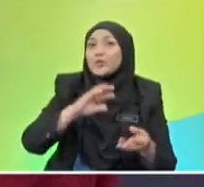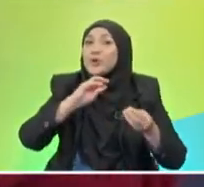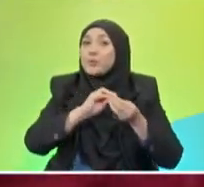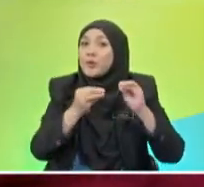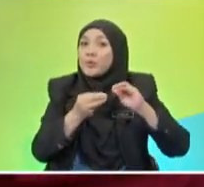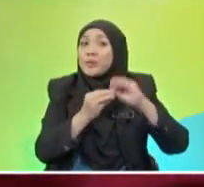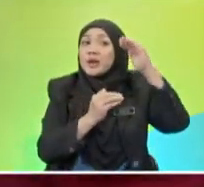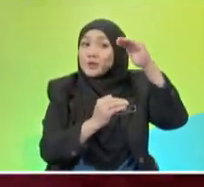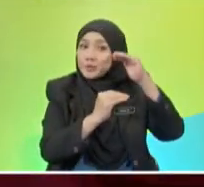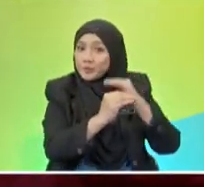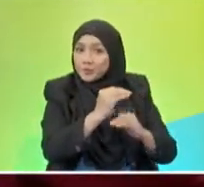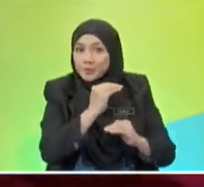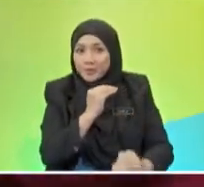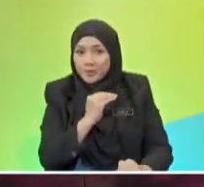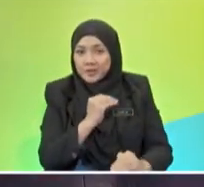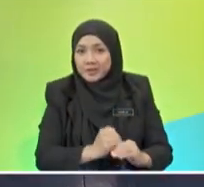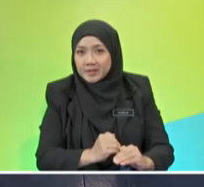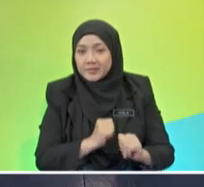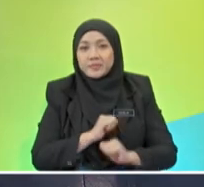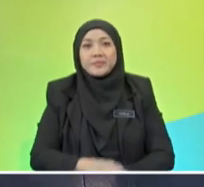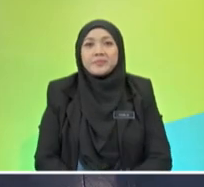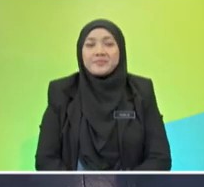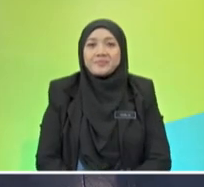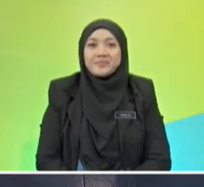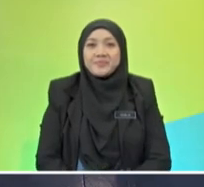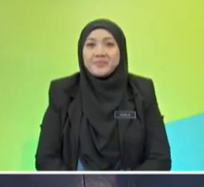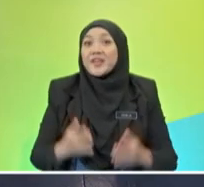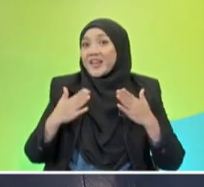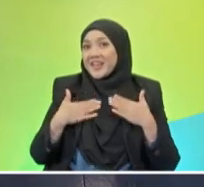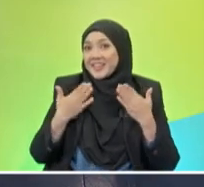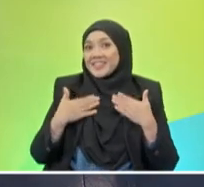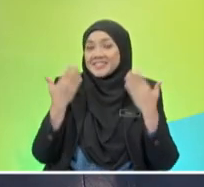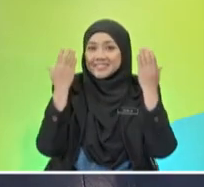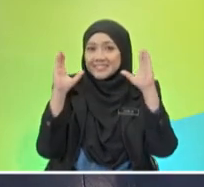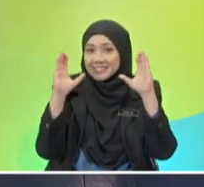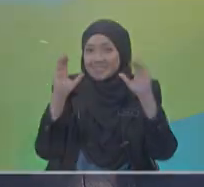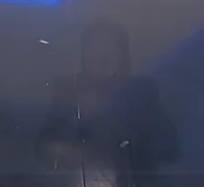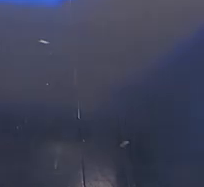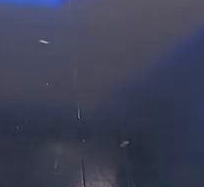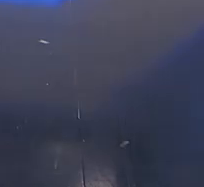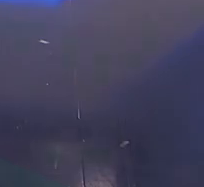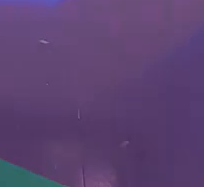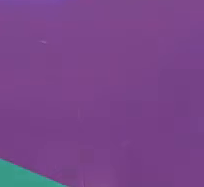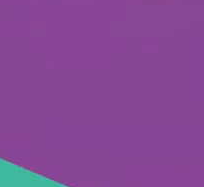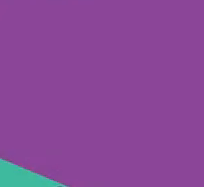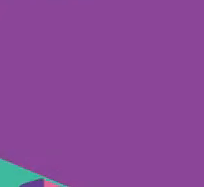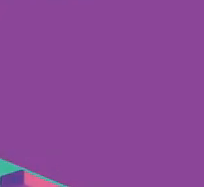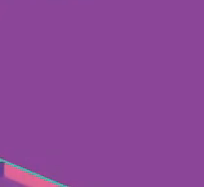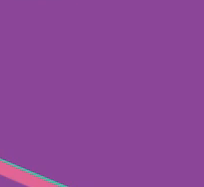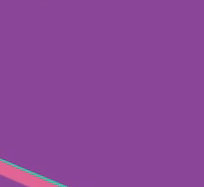itu nombor menurun. Wah, seronoknya cikgu. Seronok.